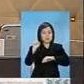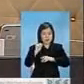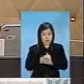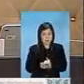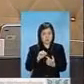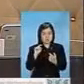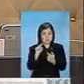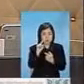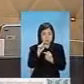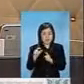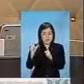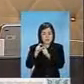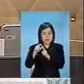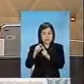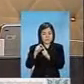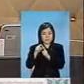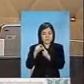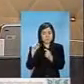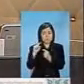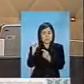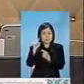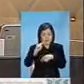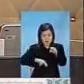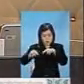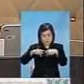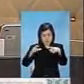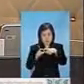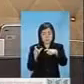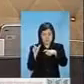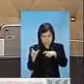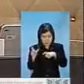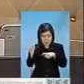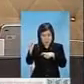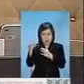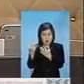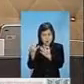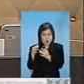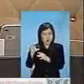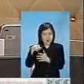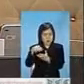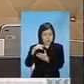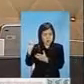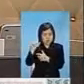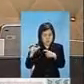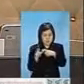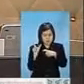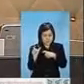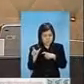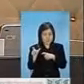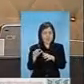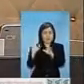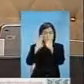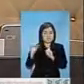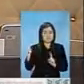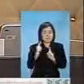แต่งตั้งคณะกรรมการขึ้นมาเพื่อสอบสวนเรื่องของการกดบัตรแทนกันนะครับเพราะฉะนั้นท่านจะได้เรื่องยังไม่เปิดเผยออกมายังไม่ปรากฏผลการ